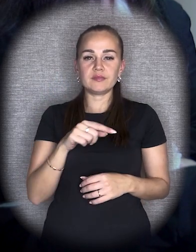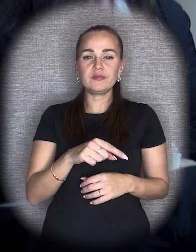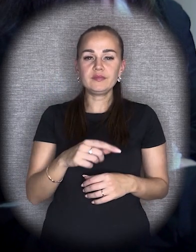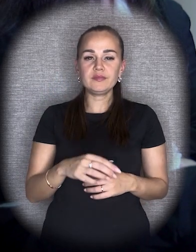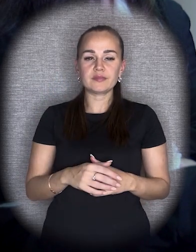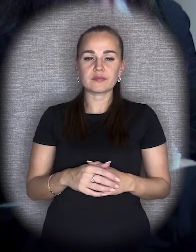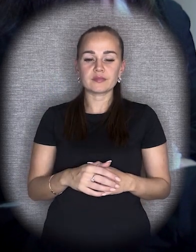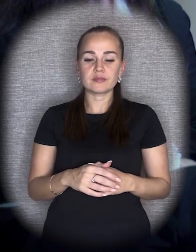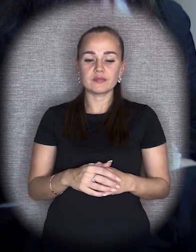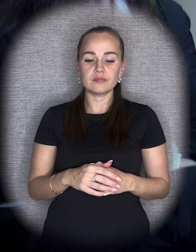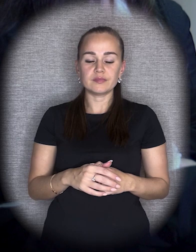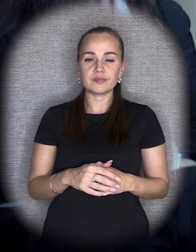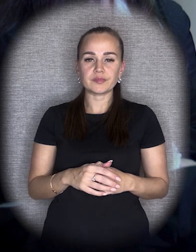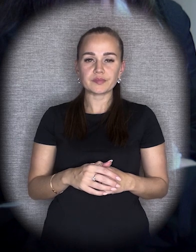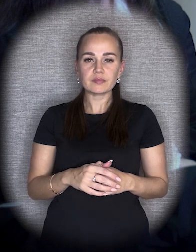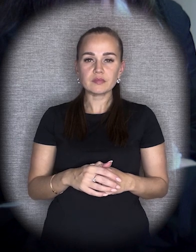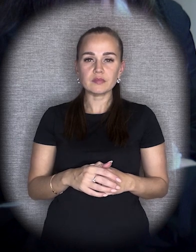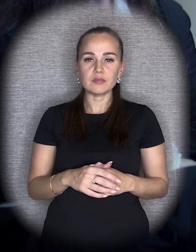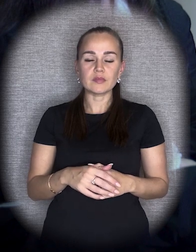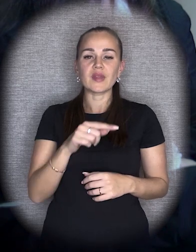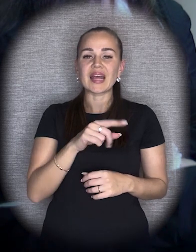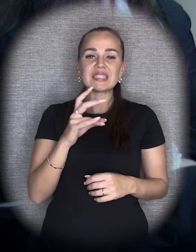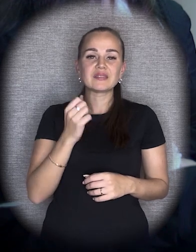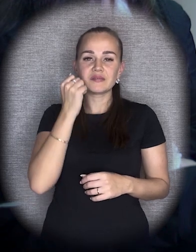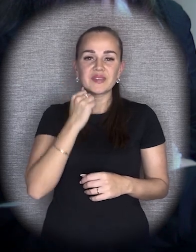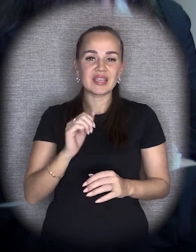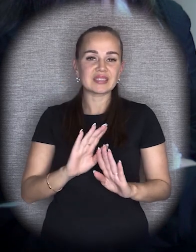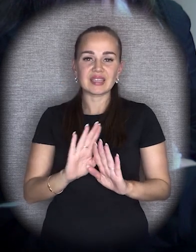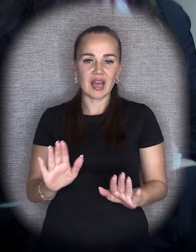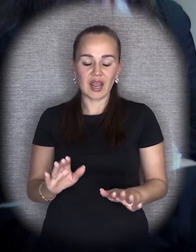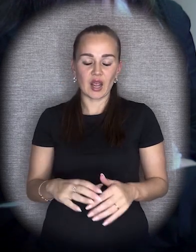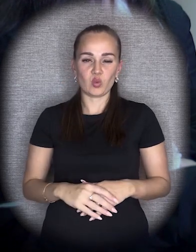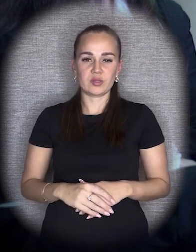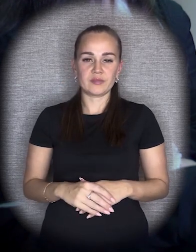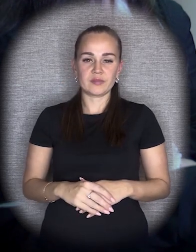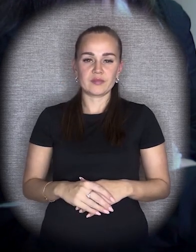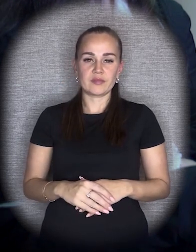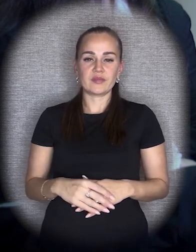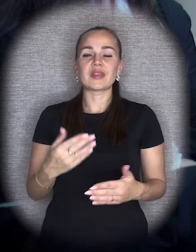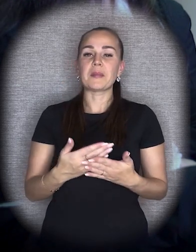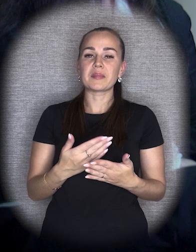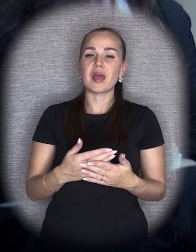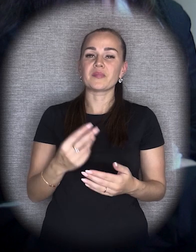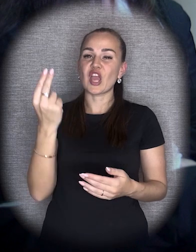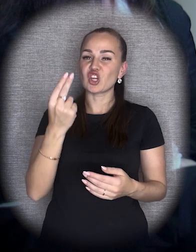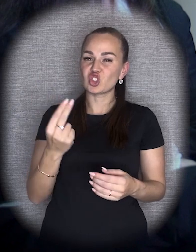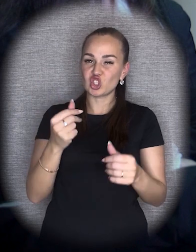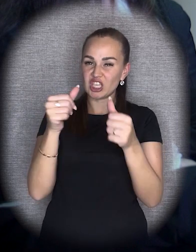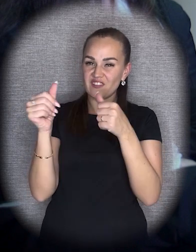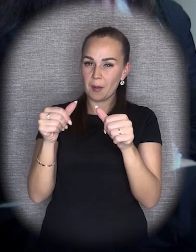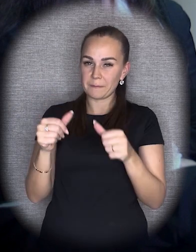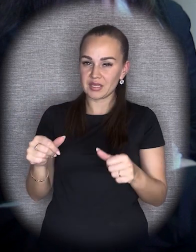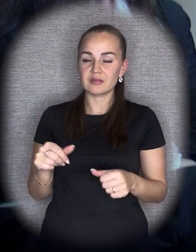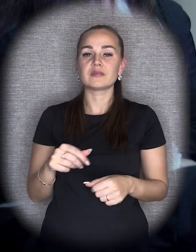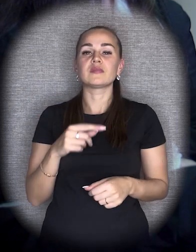переживают некое такое... Они никогда не стареют. Вот есть какие-то произведения живописи, которые через